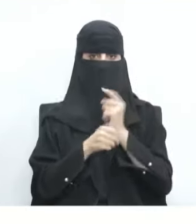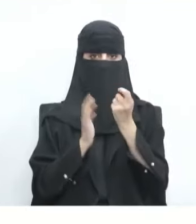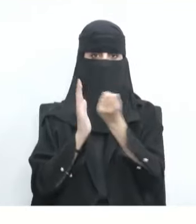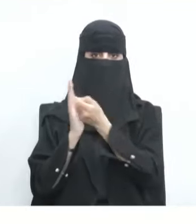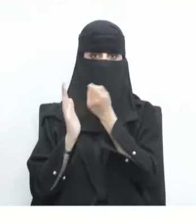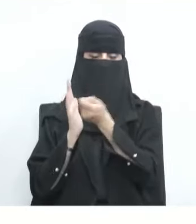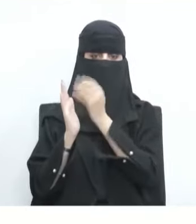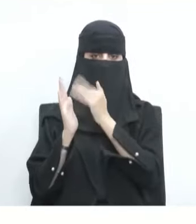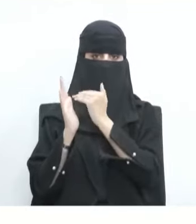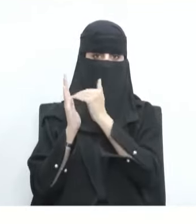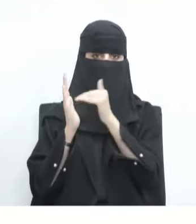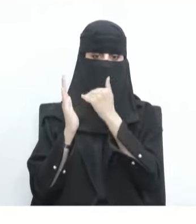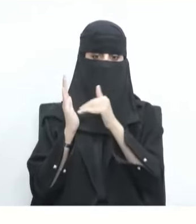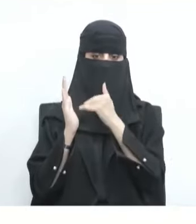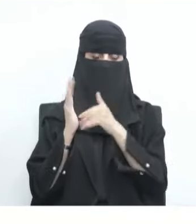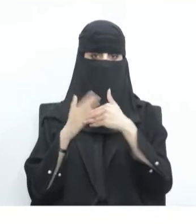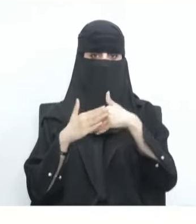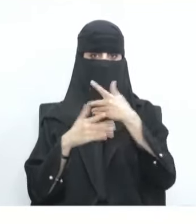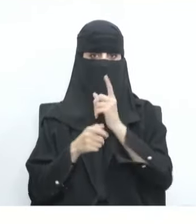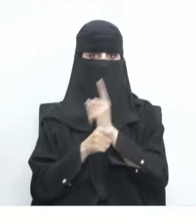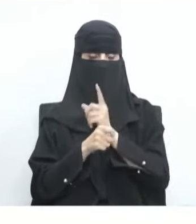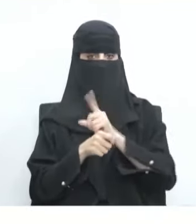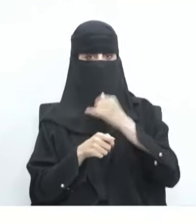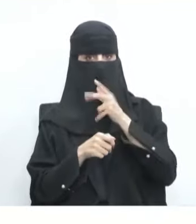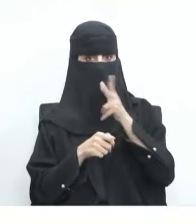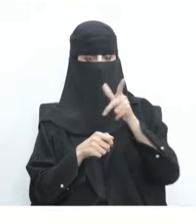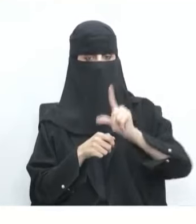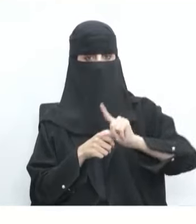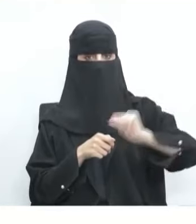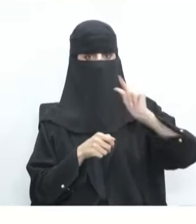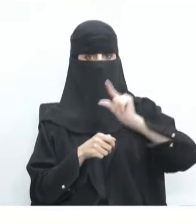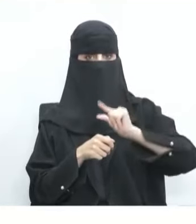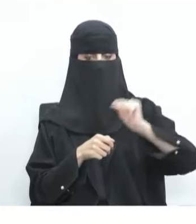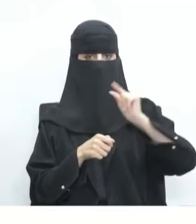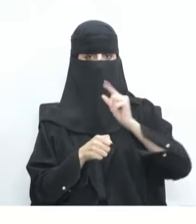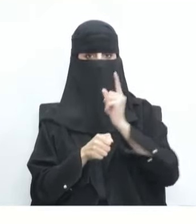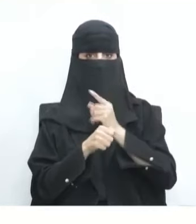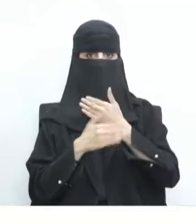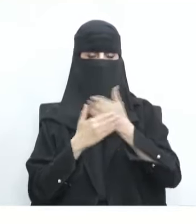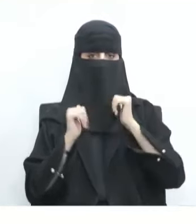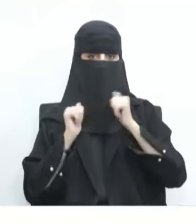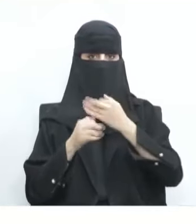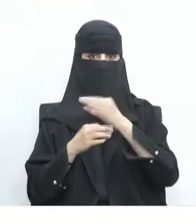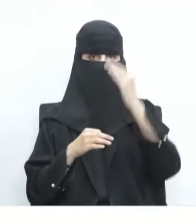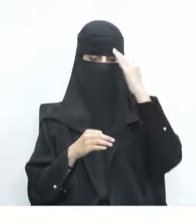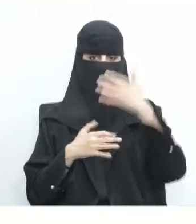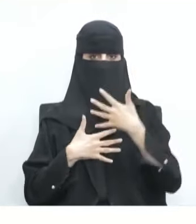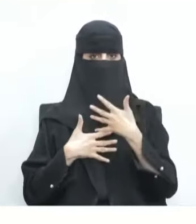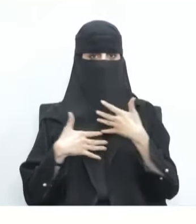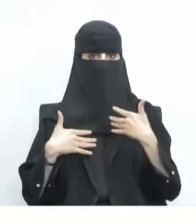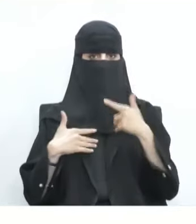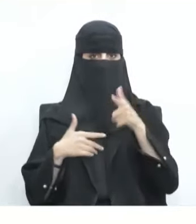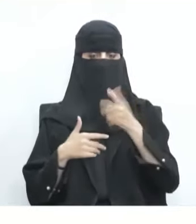السبوره وتشجعها بالمدح وكنا نستلقف كلامها ايضا ونعجبه